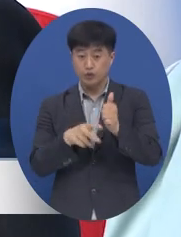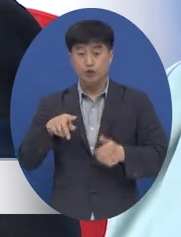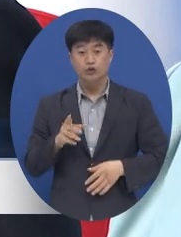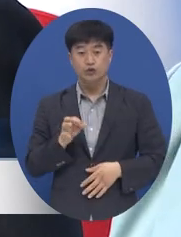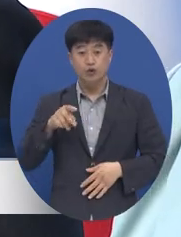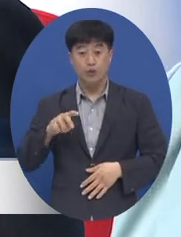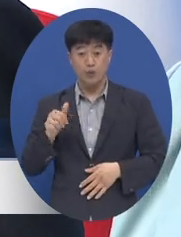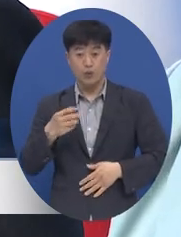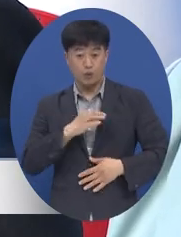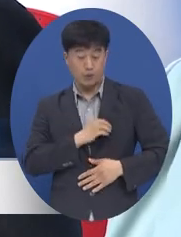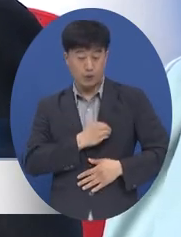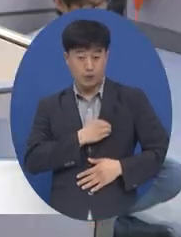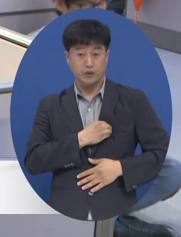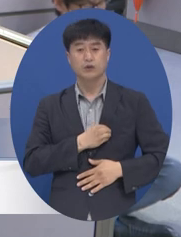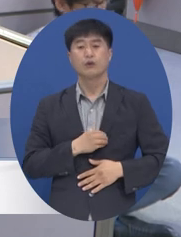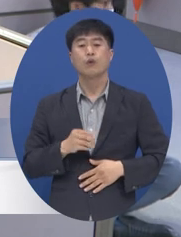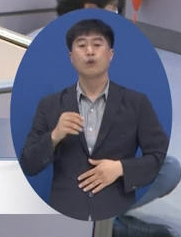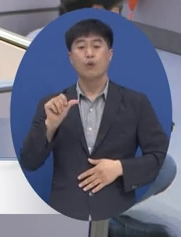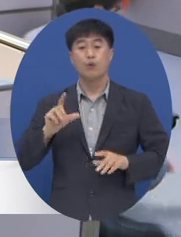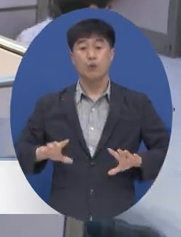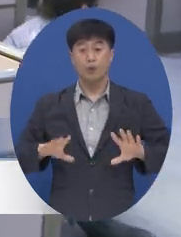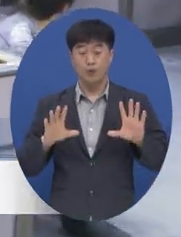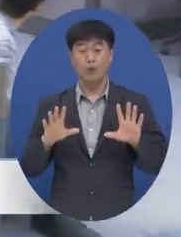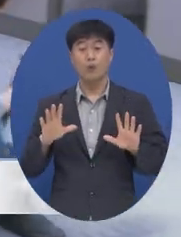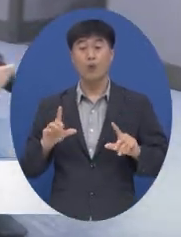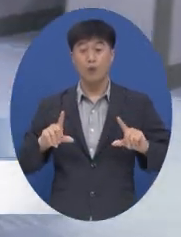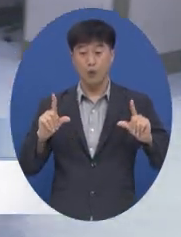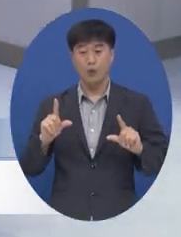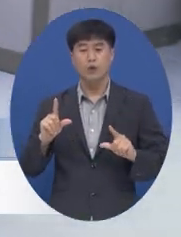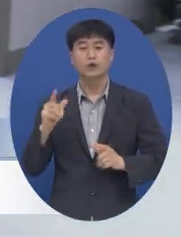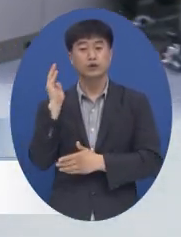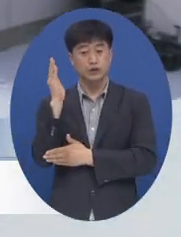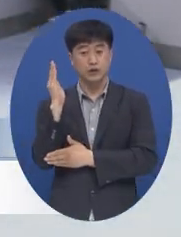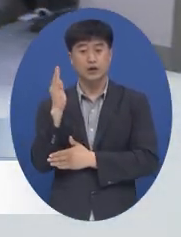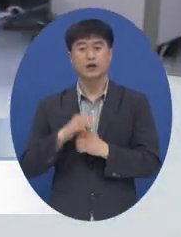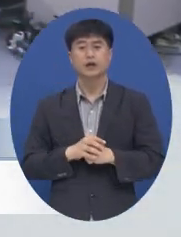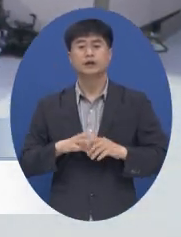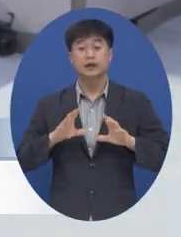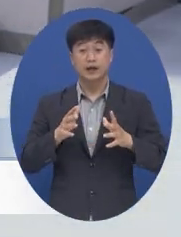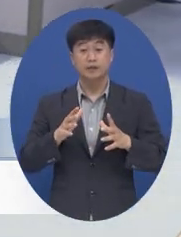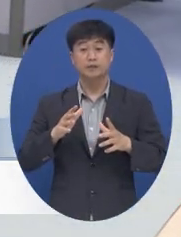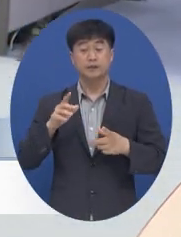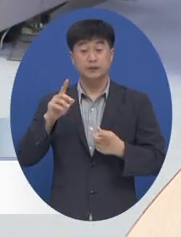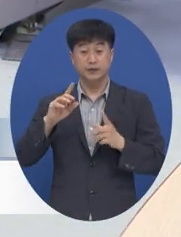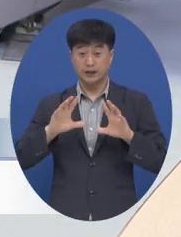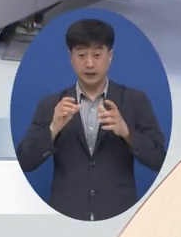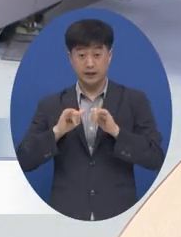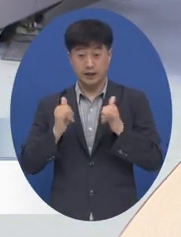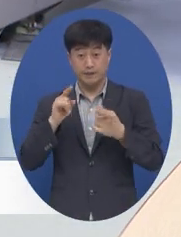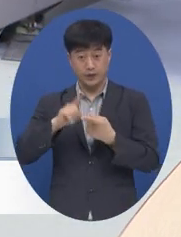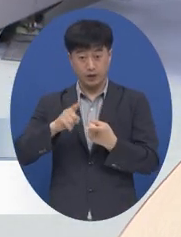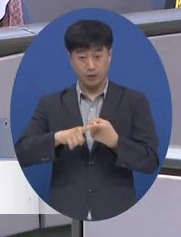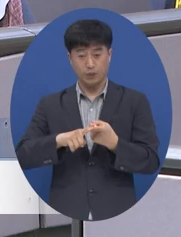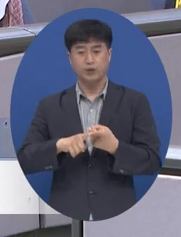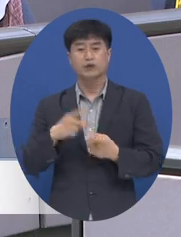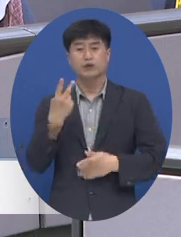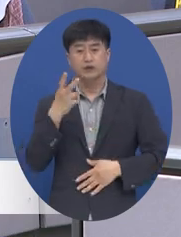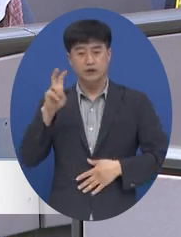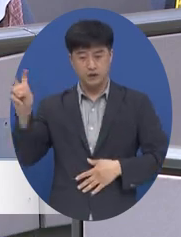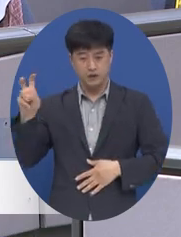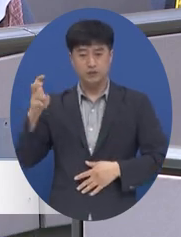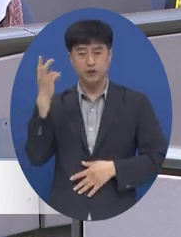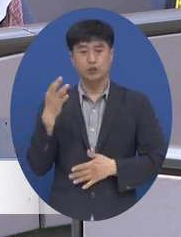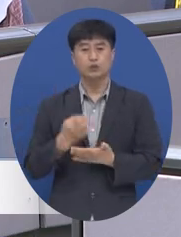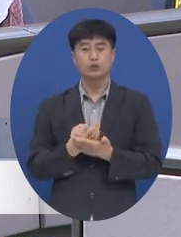국회의원은 5일 오늘 국회 소통관에서 기자회견을 열고 사람을 사람답게란 슬로건 아래 2020 대한민국